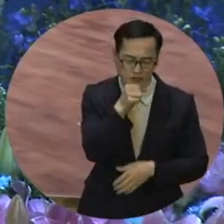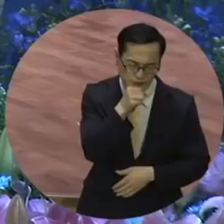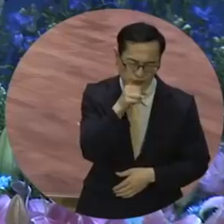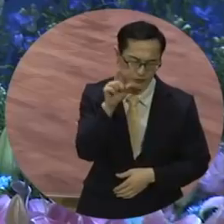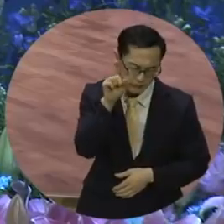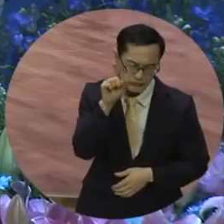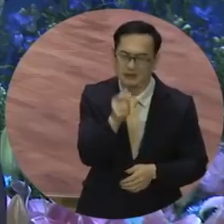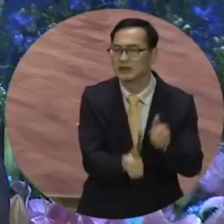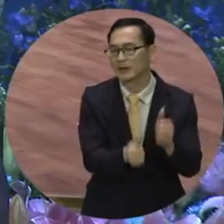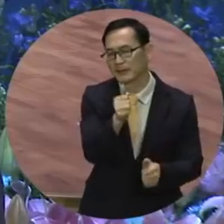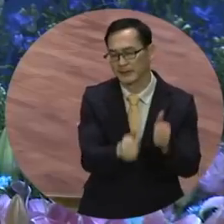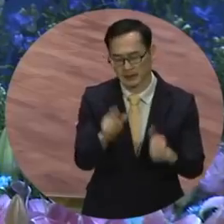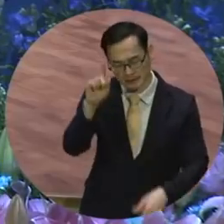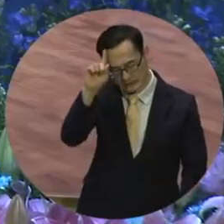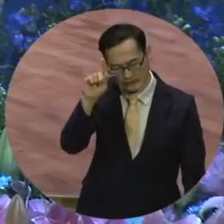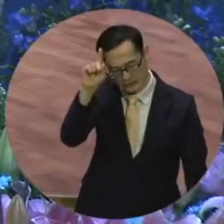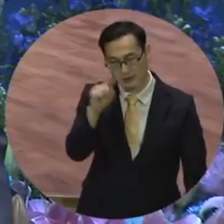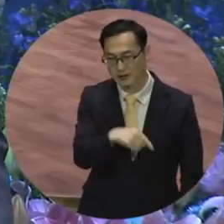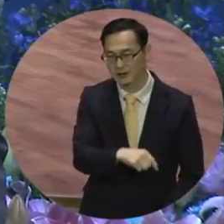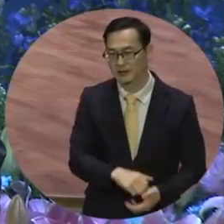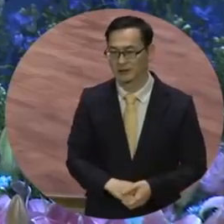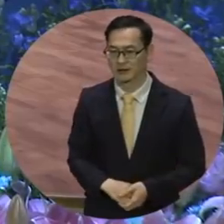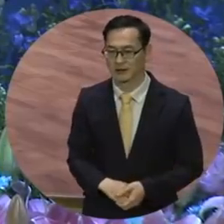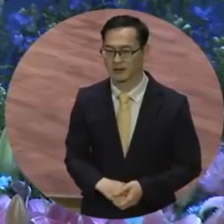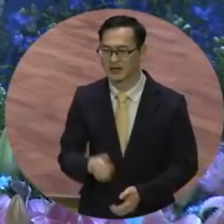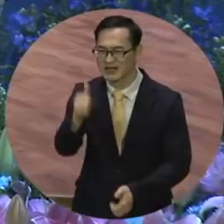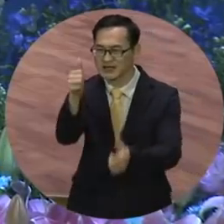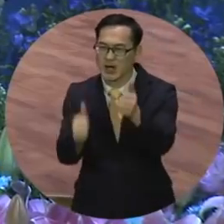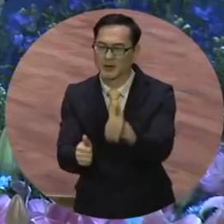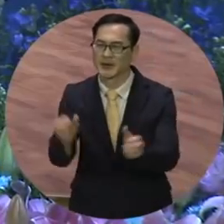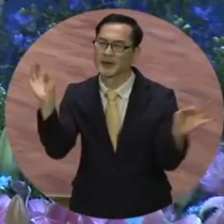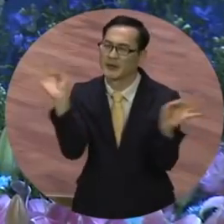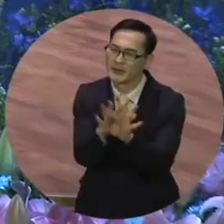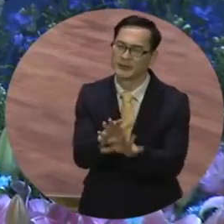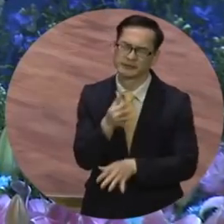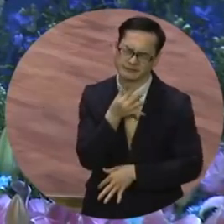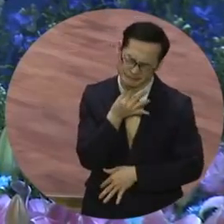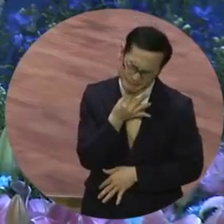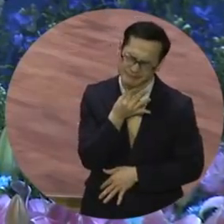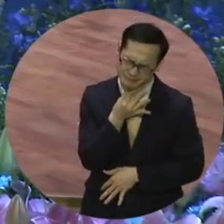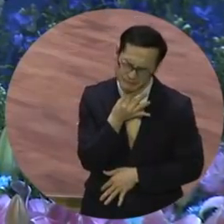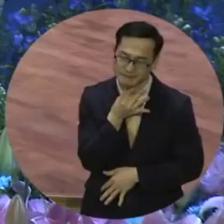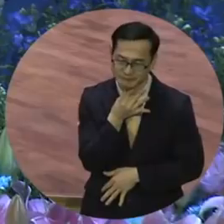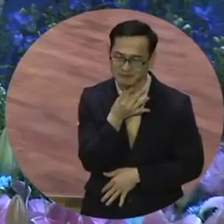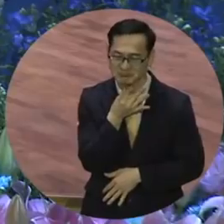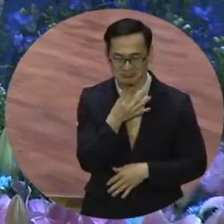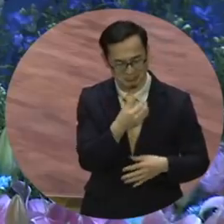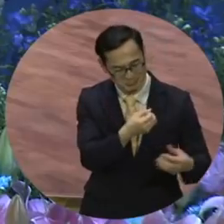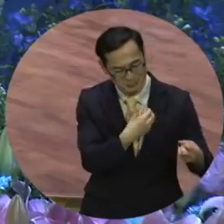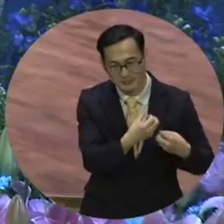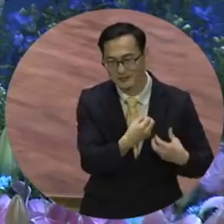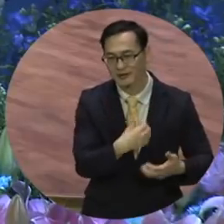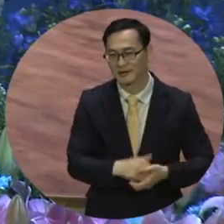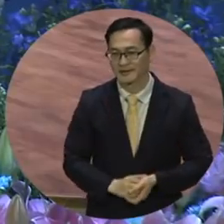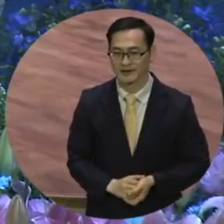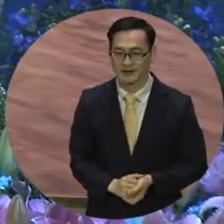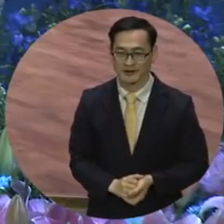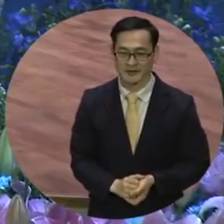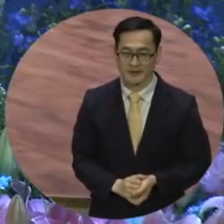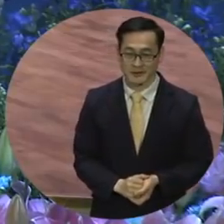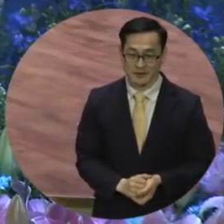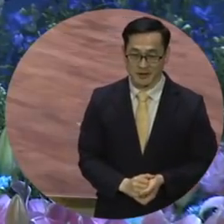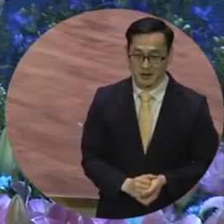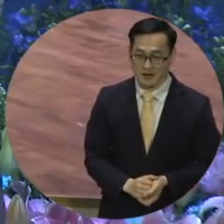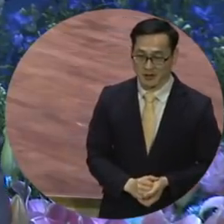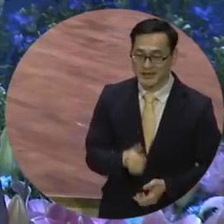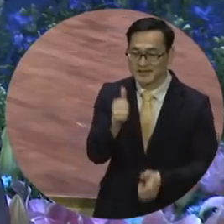학교 시험이에요. 그러니까 시험 없는 세상에 좀 살고 싶다 하는 학생들이 너무 많아요. 시험